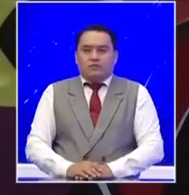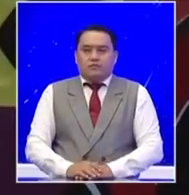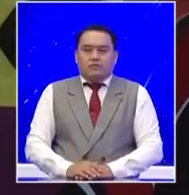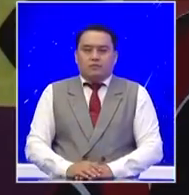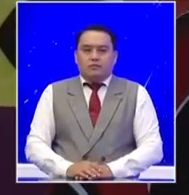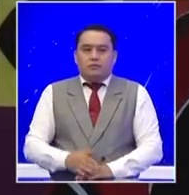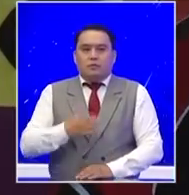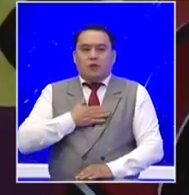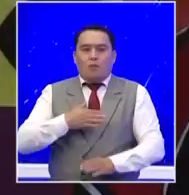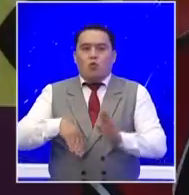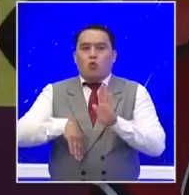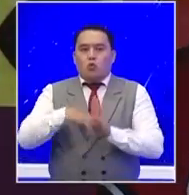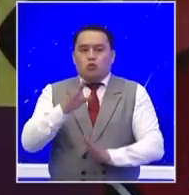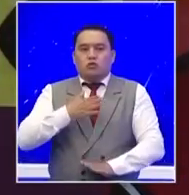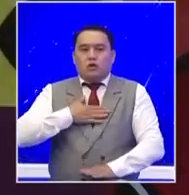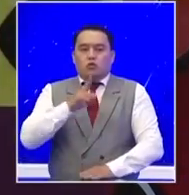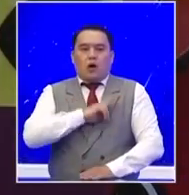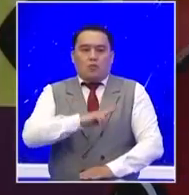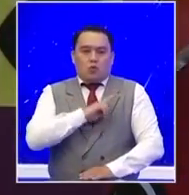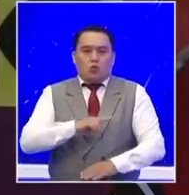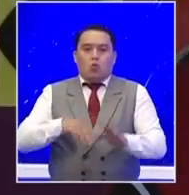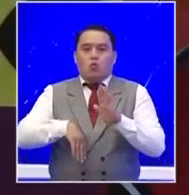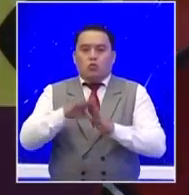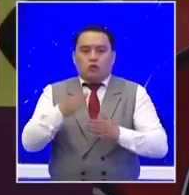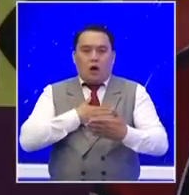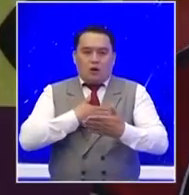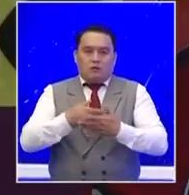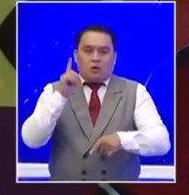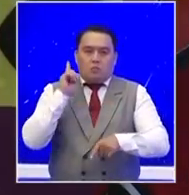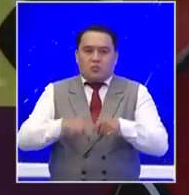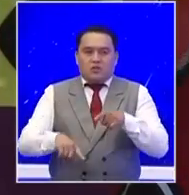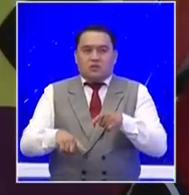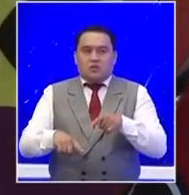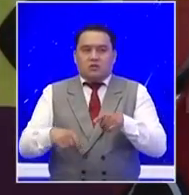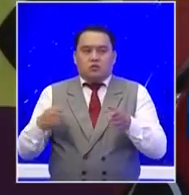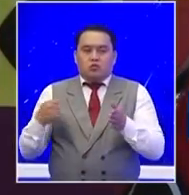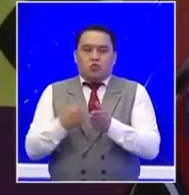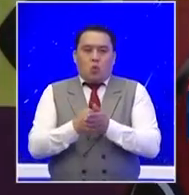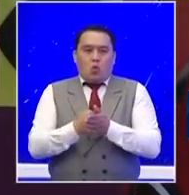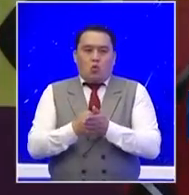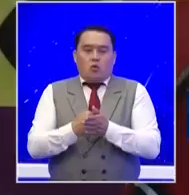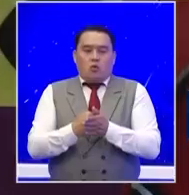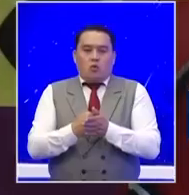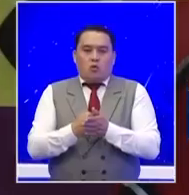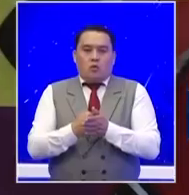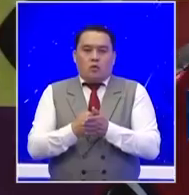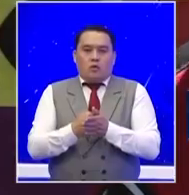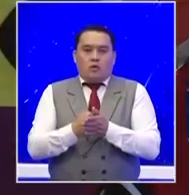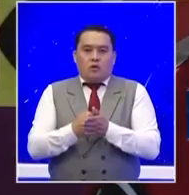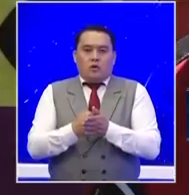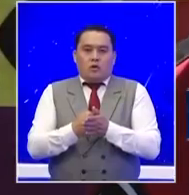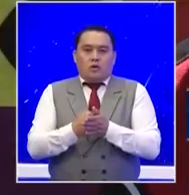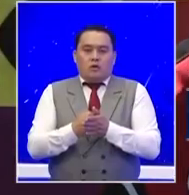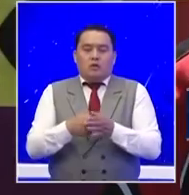нам улучшит нашу работу, улучшит нашу мобильность, доезд, естественно. И вы знаете, что